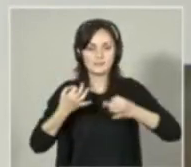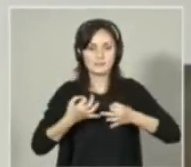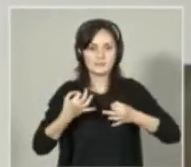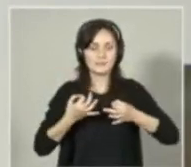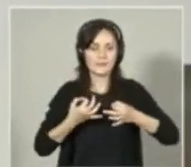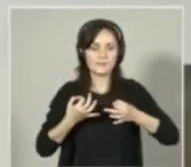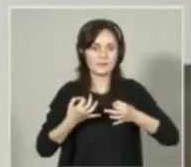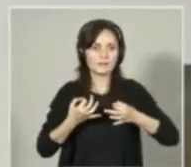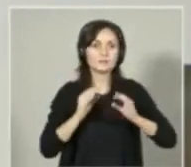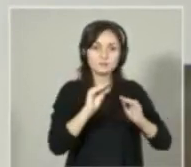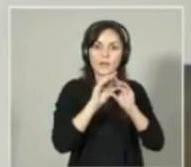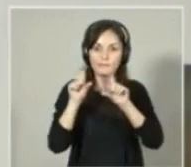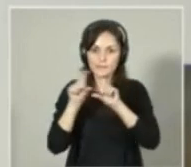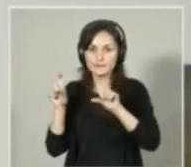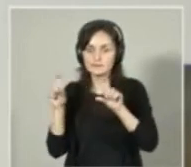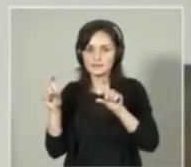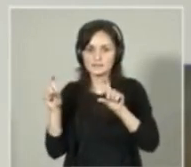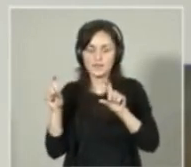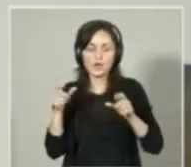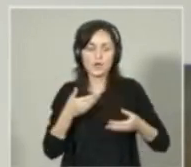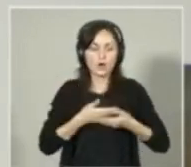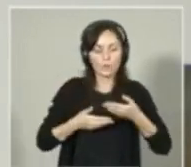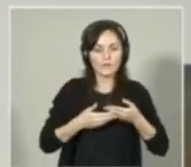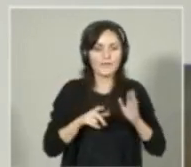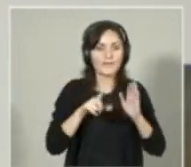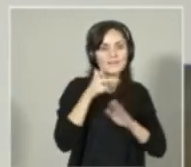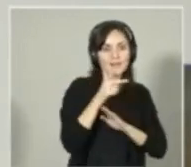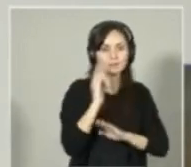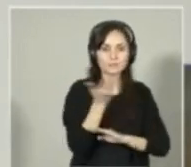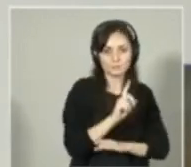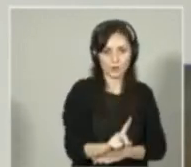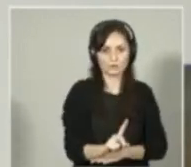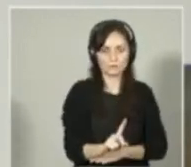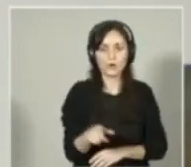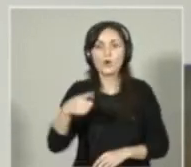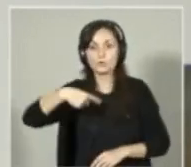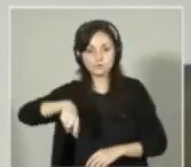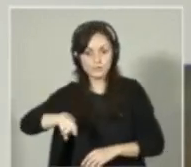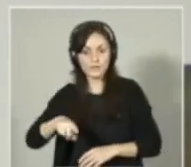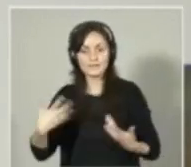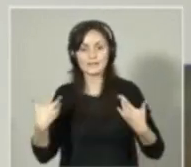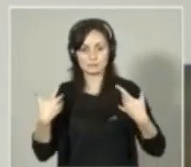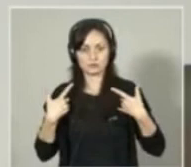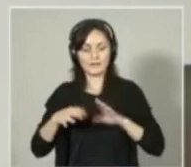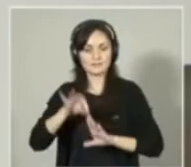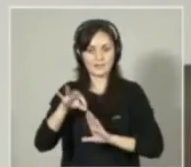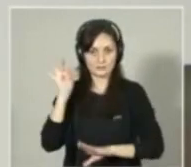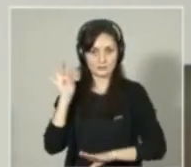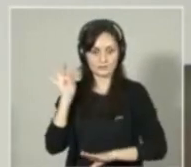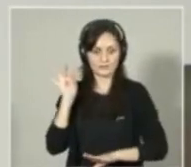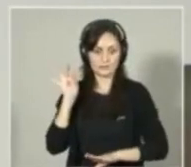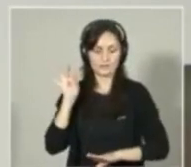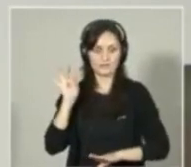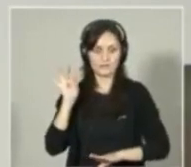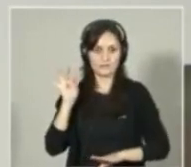no són còmplices en la vulneració dels drets humans. Tenen vostès a les seves mans aquestes decisions. Sense el